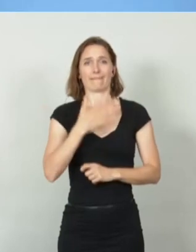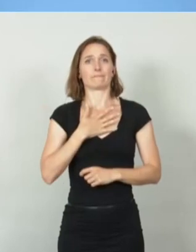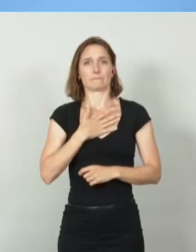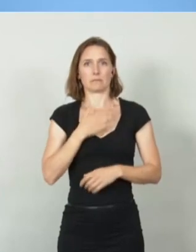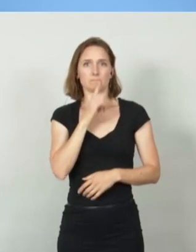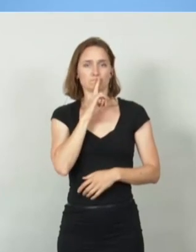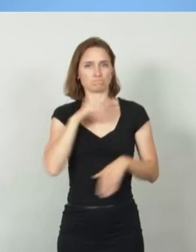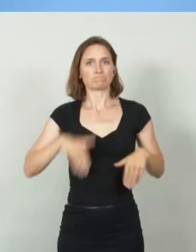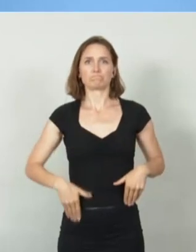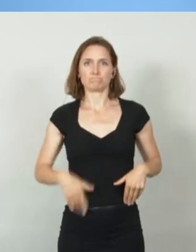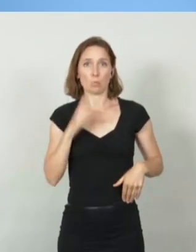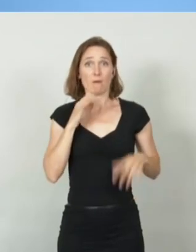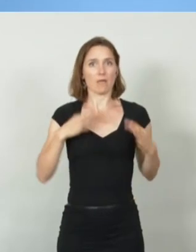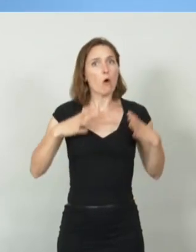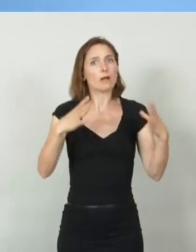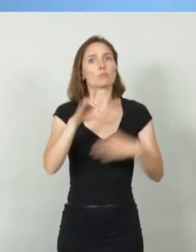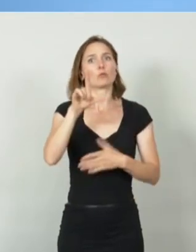à vos engagements de 2020